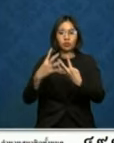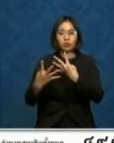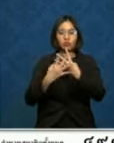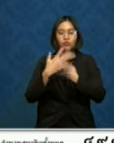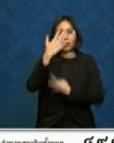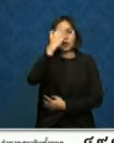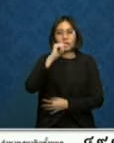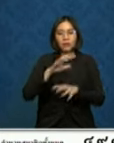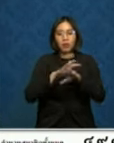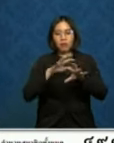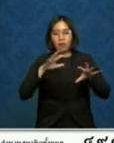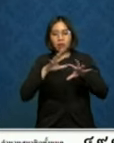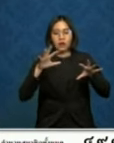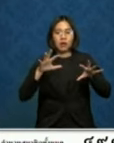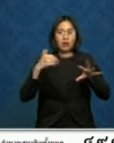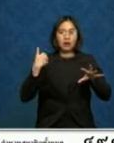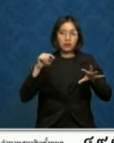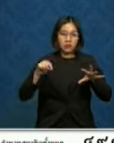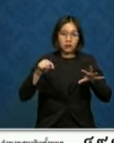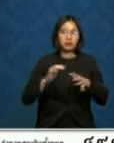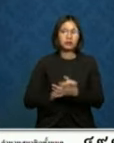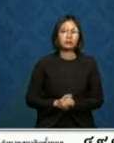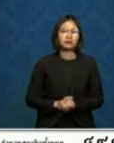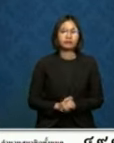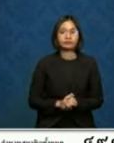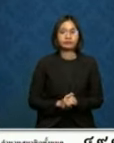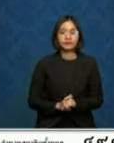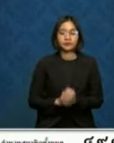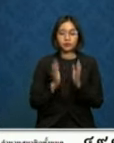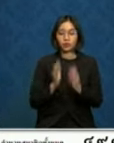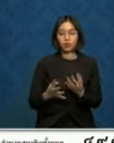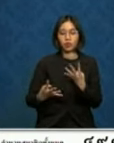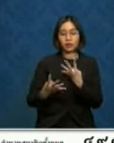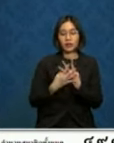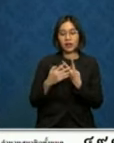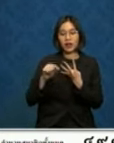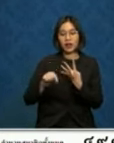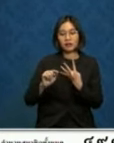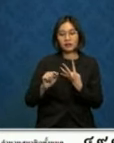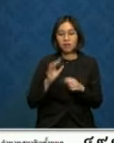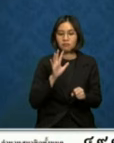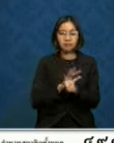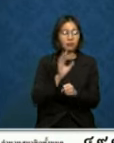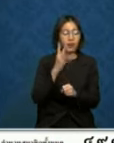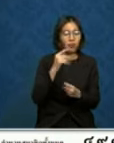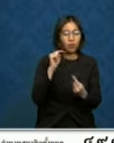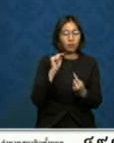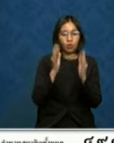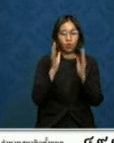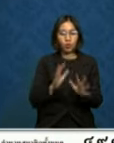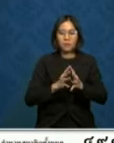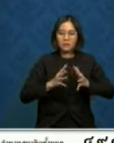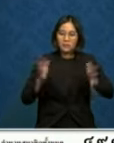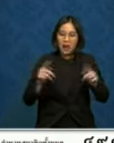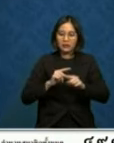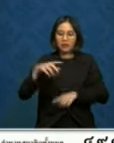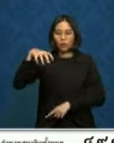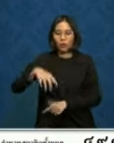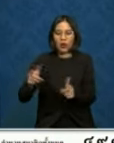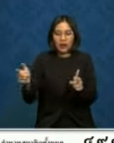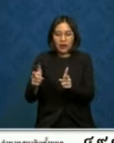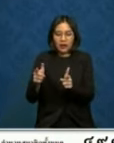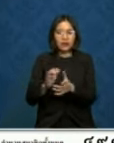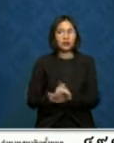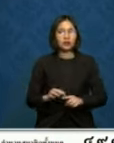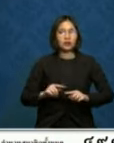ำเพราะสภาพที่แออัดจนเกินไปค่ะและผู้ต้องขังอยู่ในสถานที่ที่ไม่พอต่อจำนวนคนค่ะข้อที่3ค่ะ